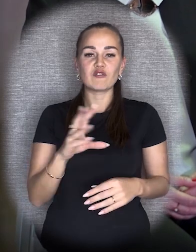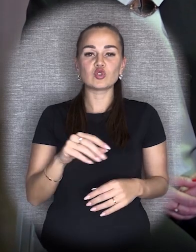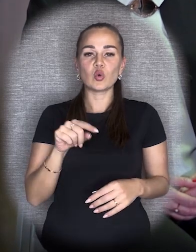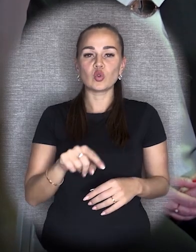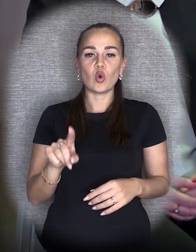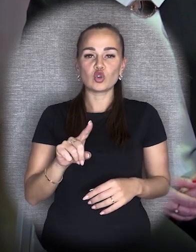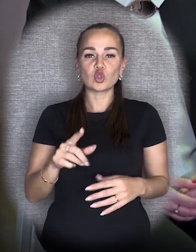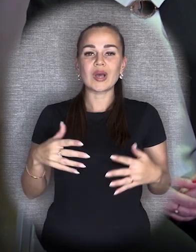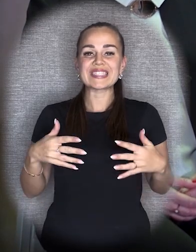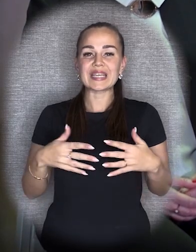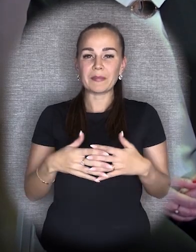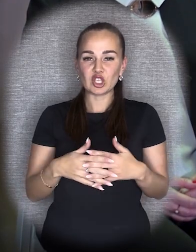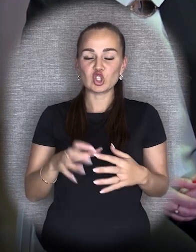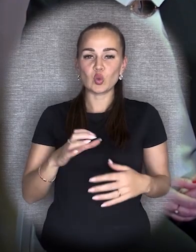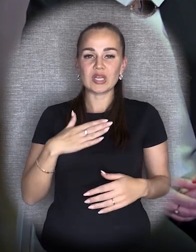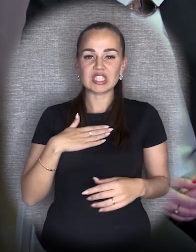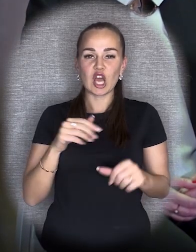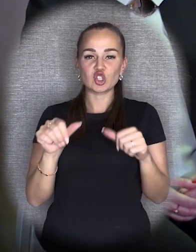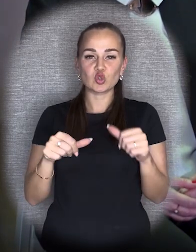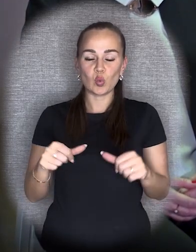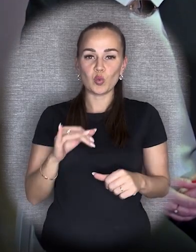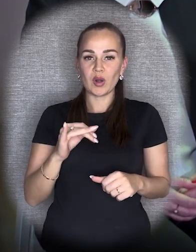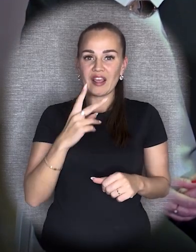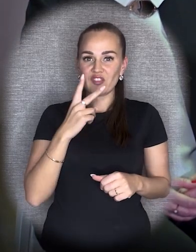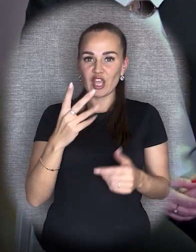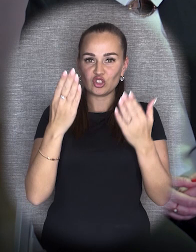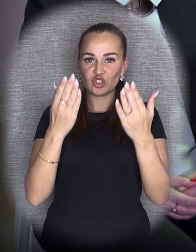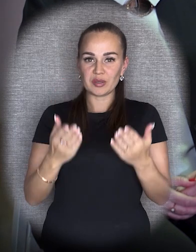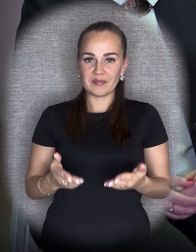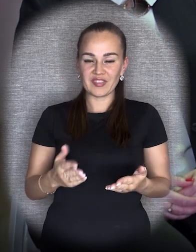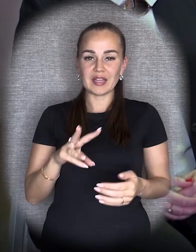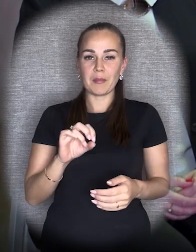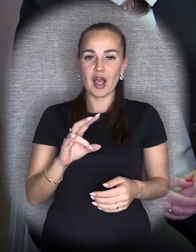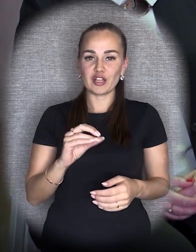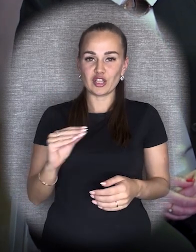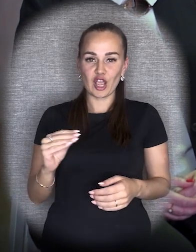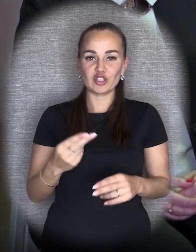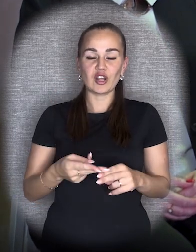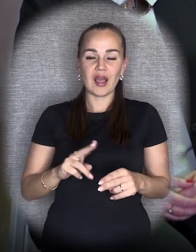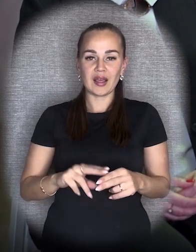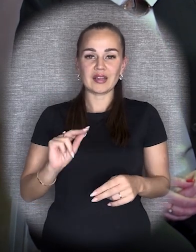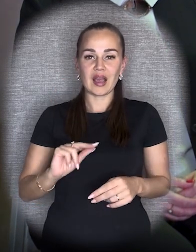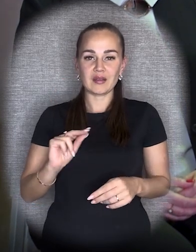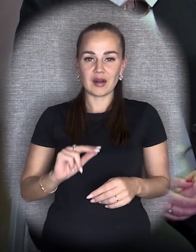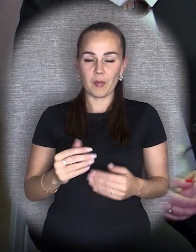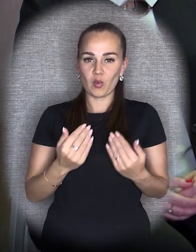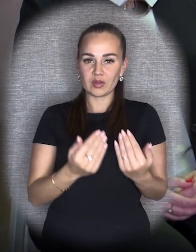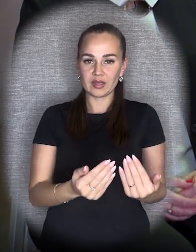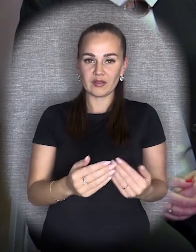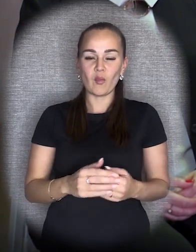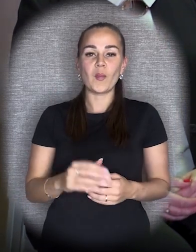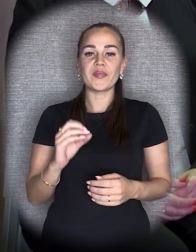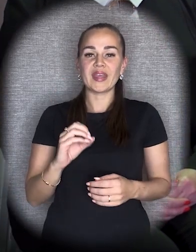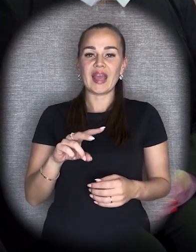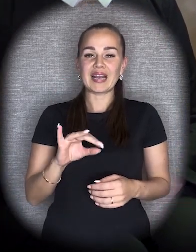с нашей скульптурой и внешним видом манежа, это работа Ингмара.